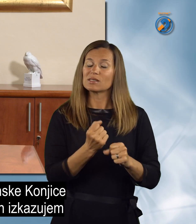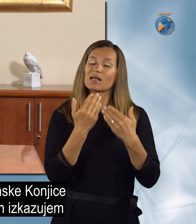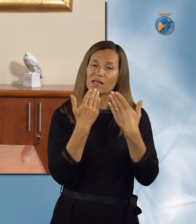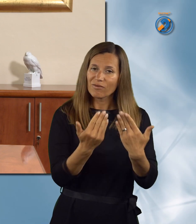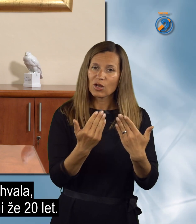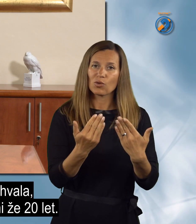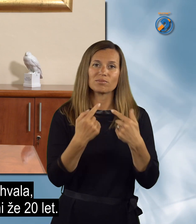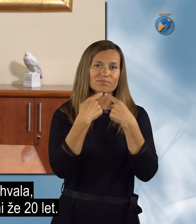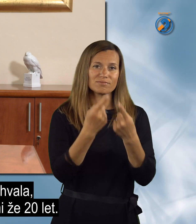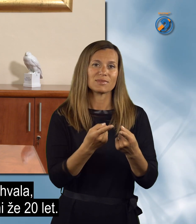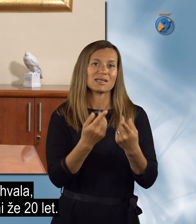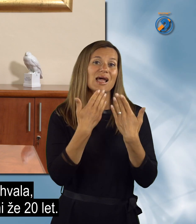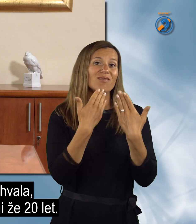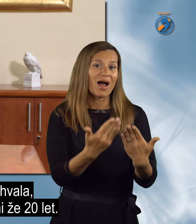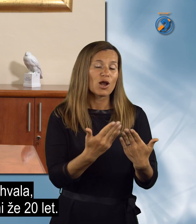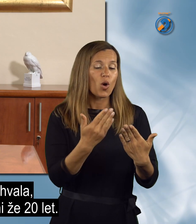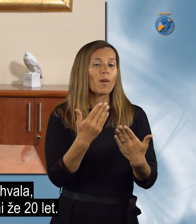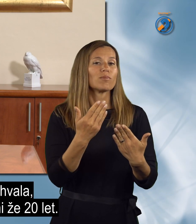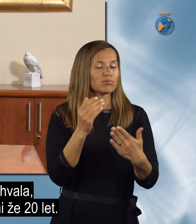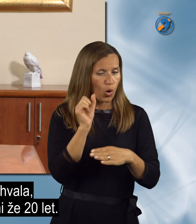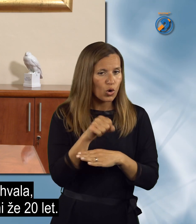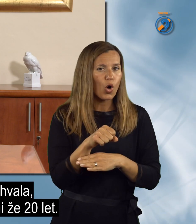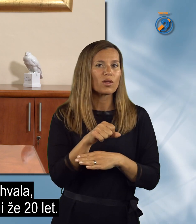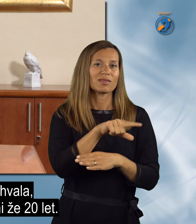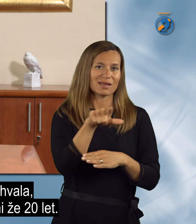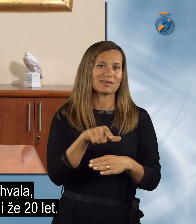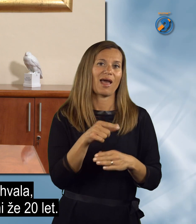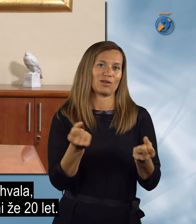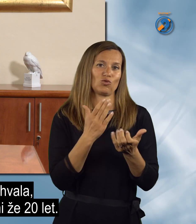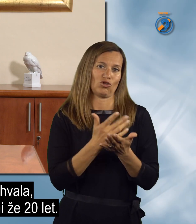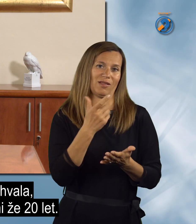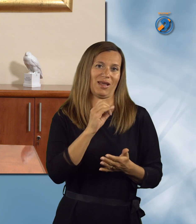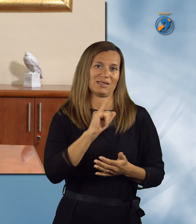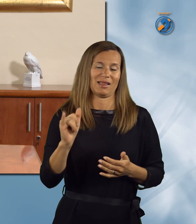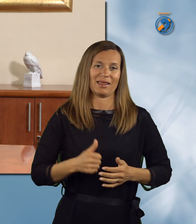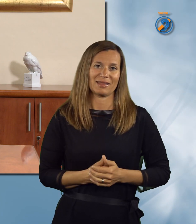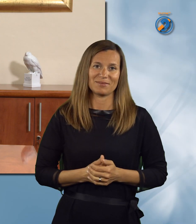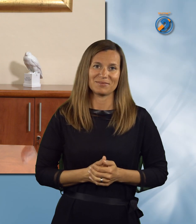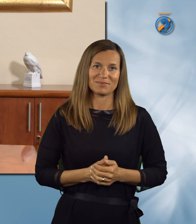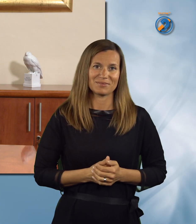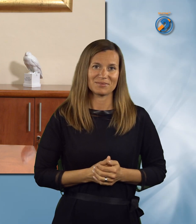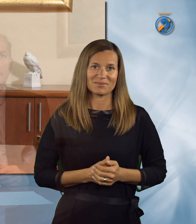in izkazujem iskreno zahvalo in poklon, da ste aktivni že 20 let.